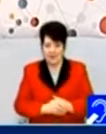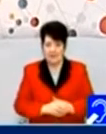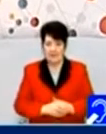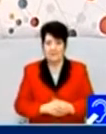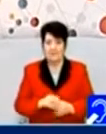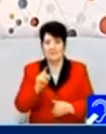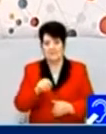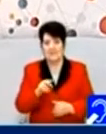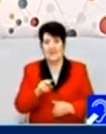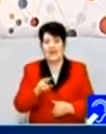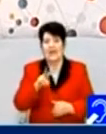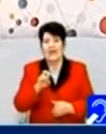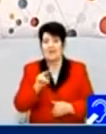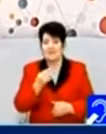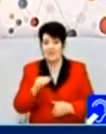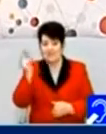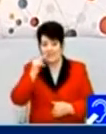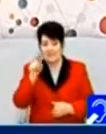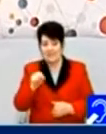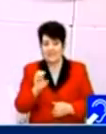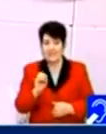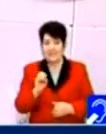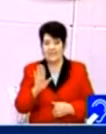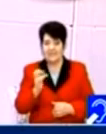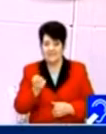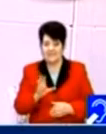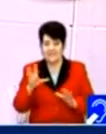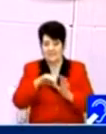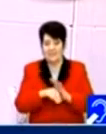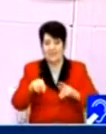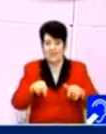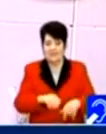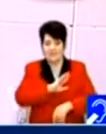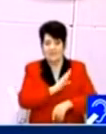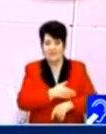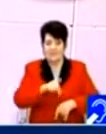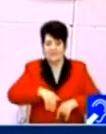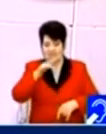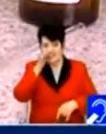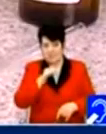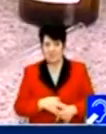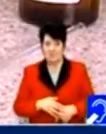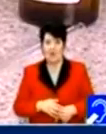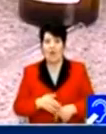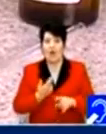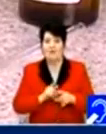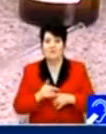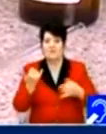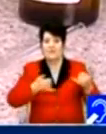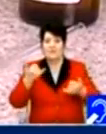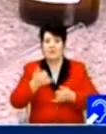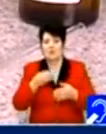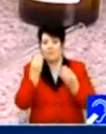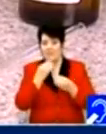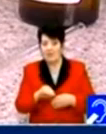la liceele din Elveția și le-am tradus și o să le implementăm aici. Institutul de Fizică Aplicată din Chișinău găzduiește acum acest laborator performant.